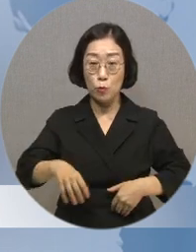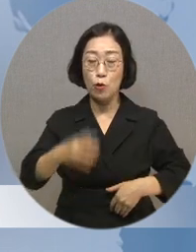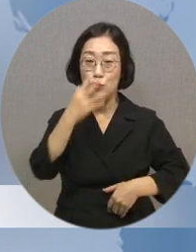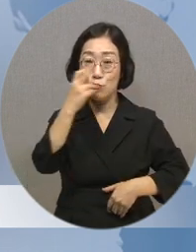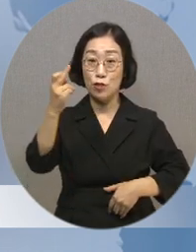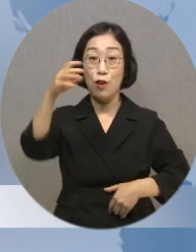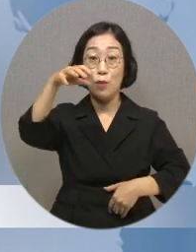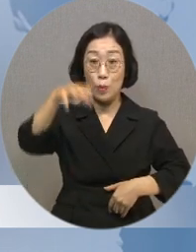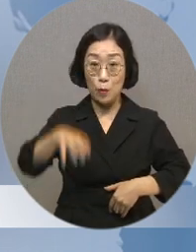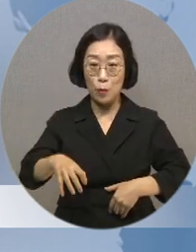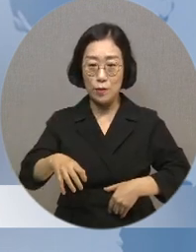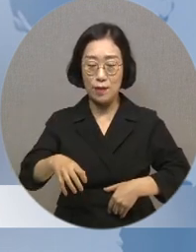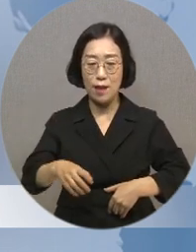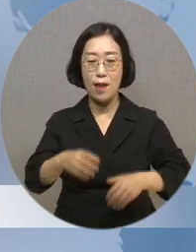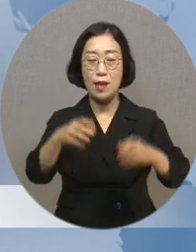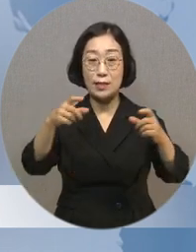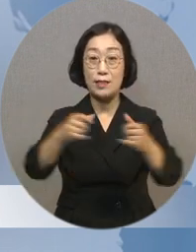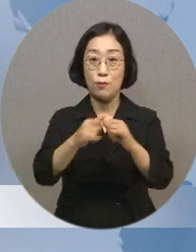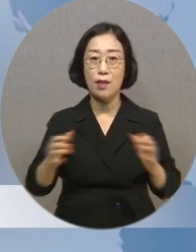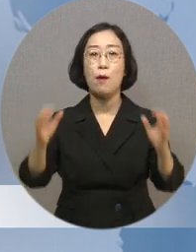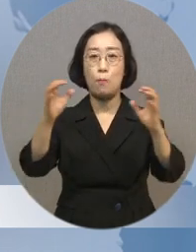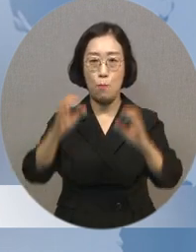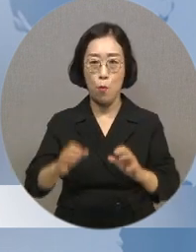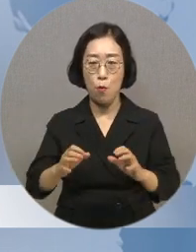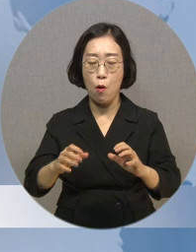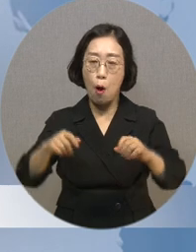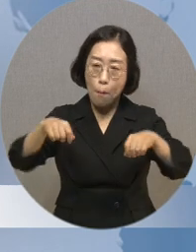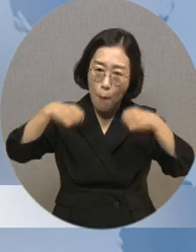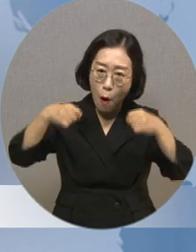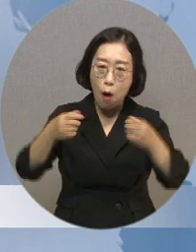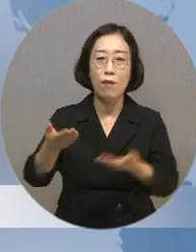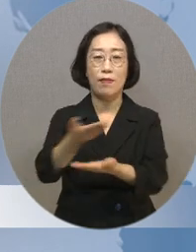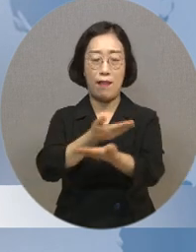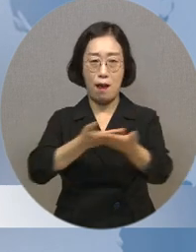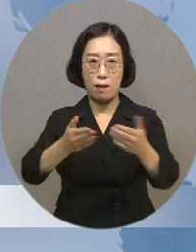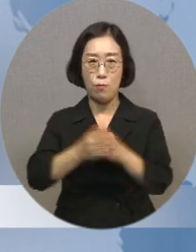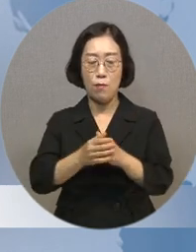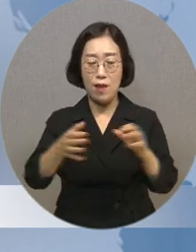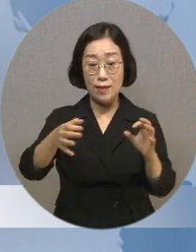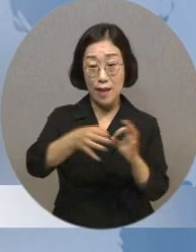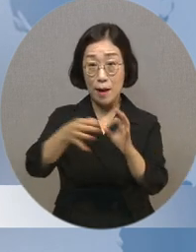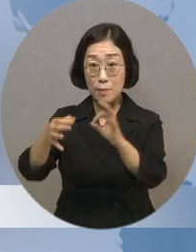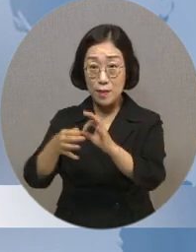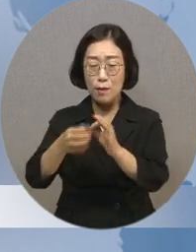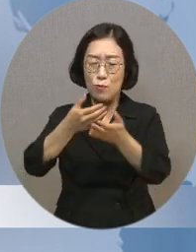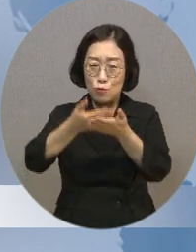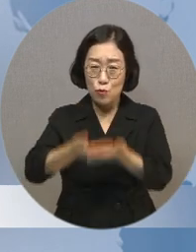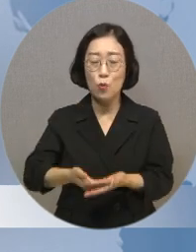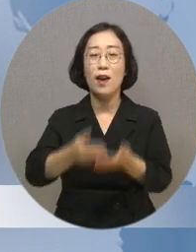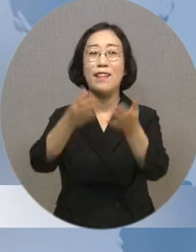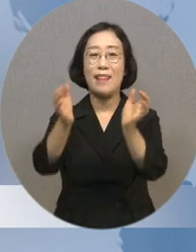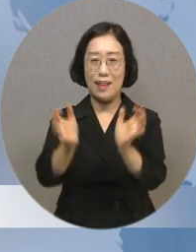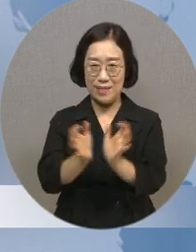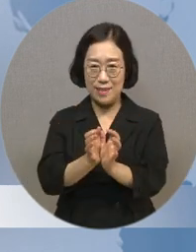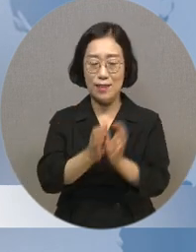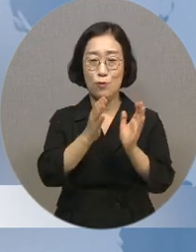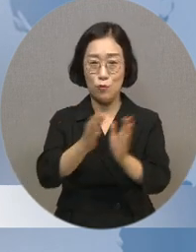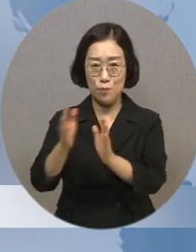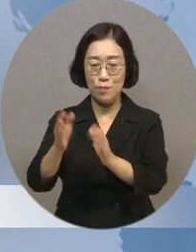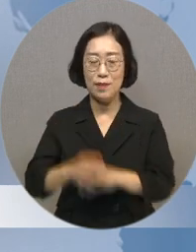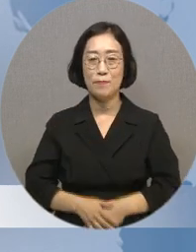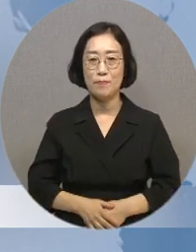나누는 뜻깊은 자리가 마련됐습니다. 사람과 사람의 만남을 소중히 여기는 한 단체에서 준비한